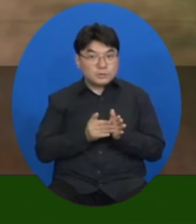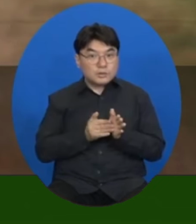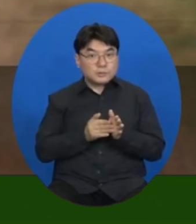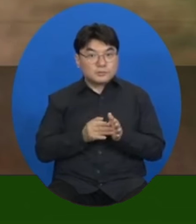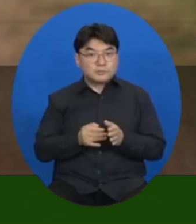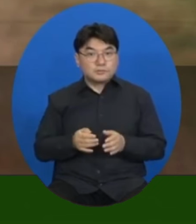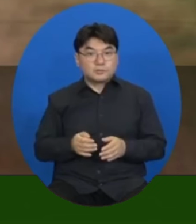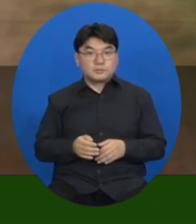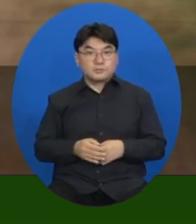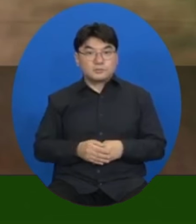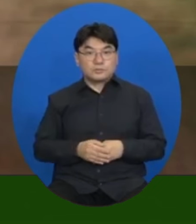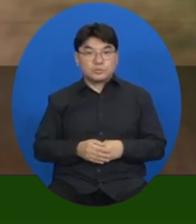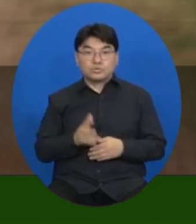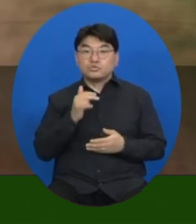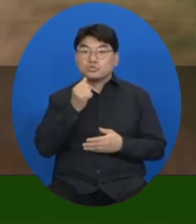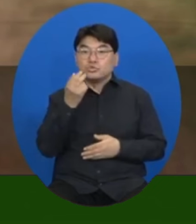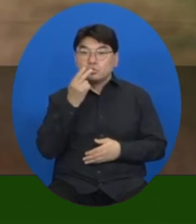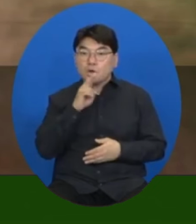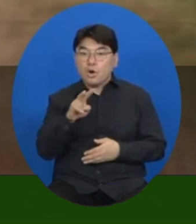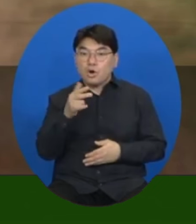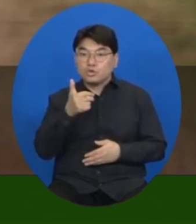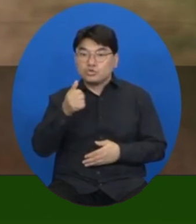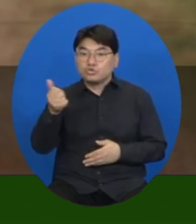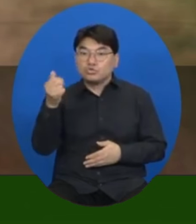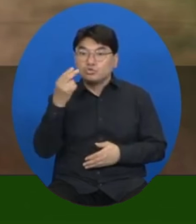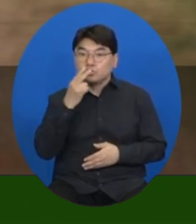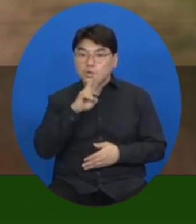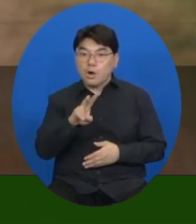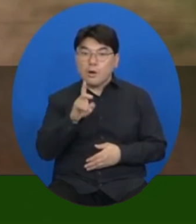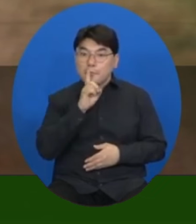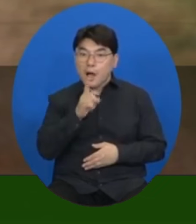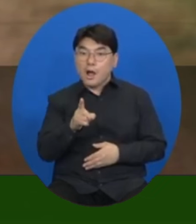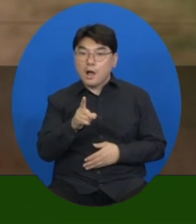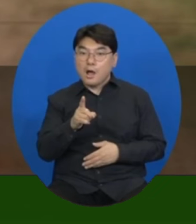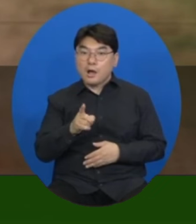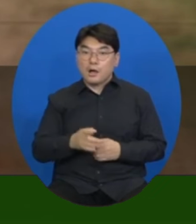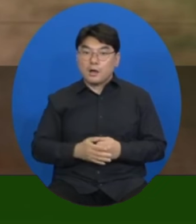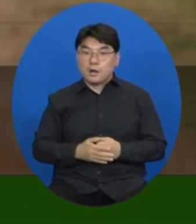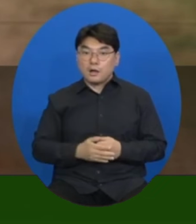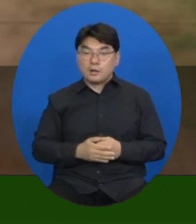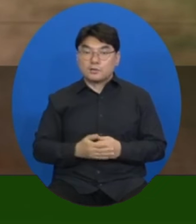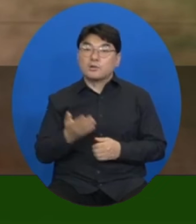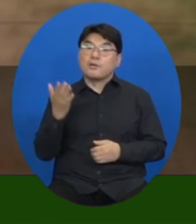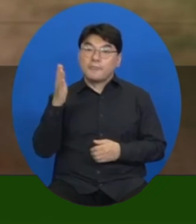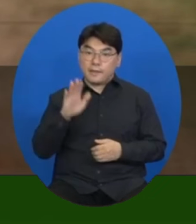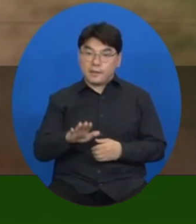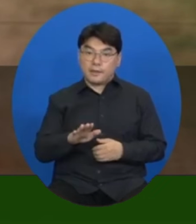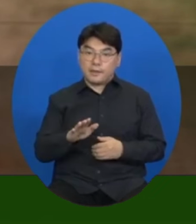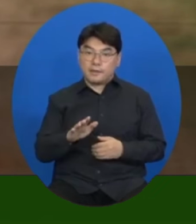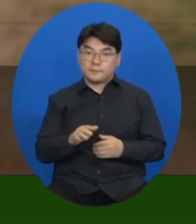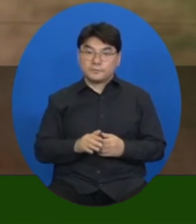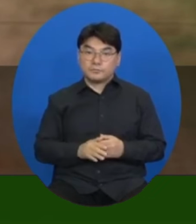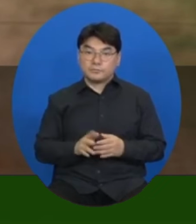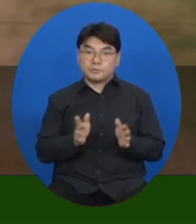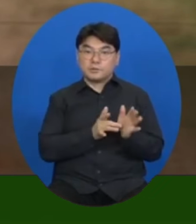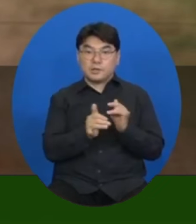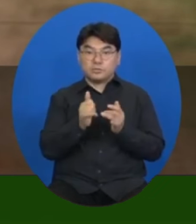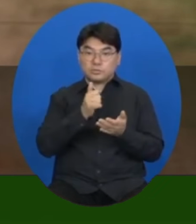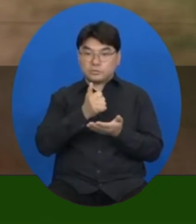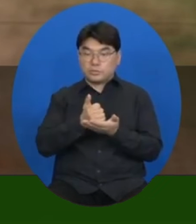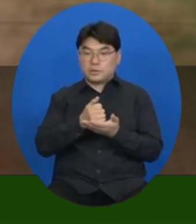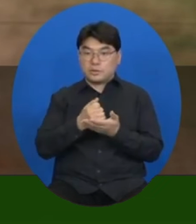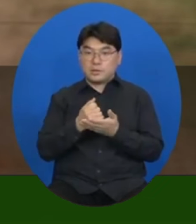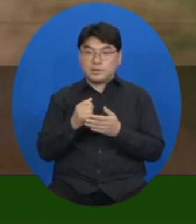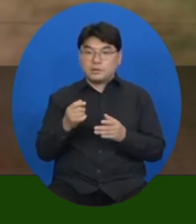들었대요 그리 주여 주요도 해요 근데 그 예수 그리스도의 생명과